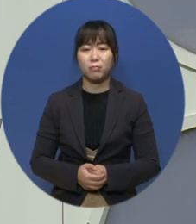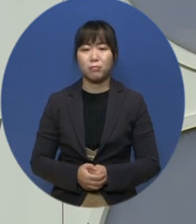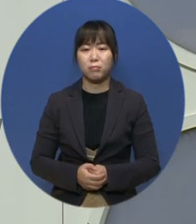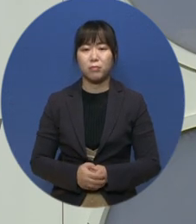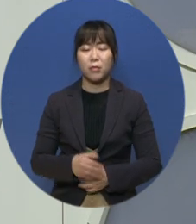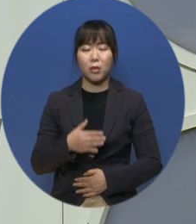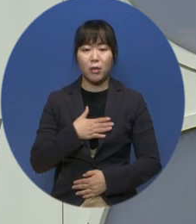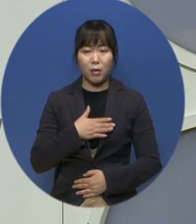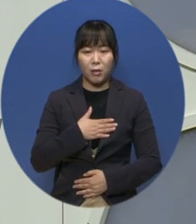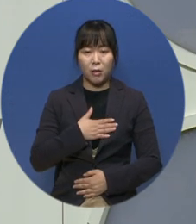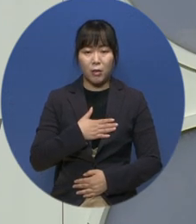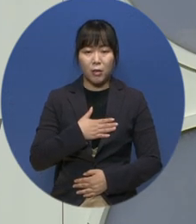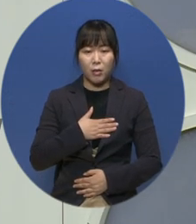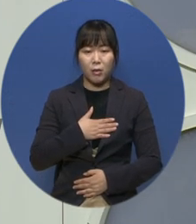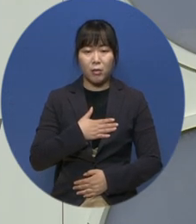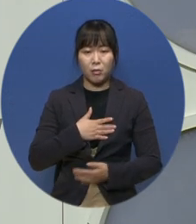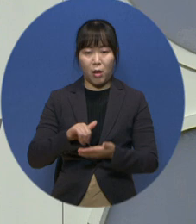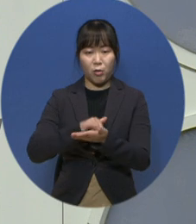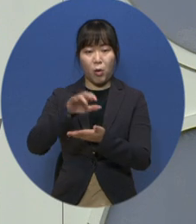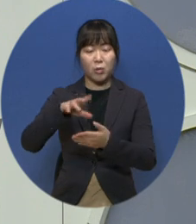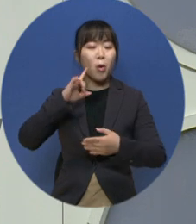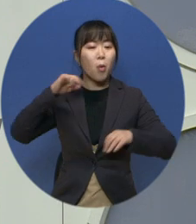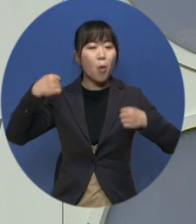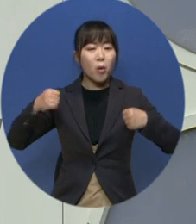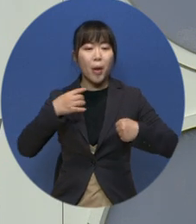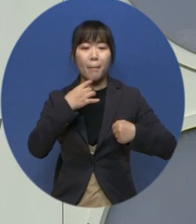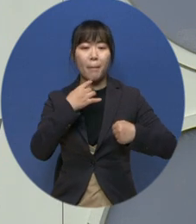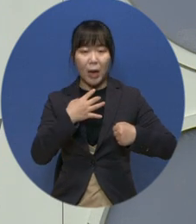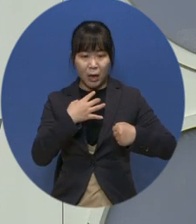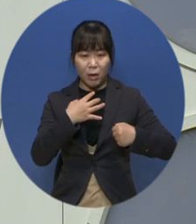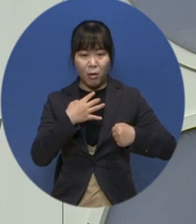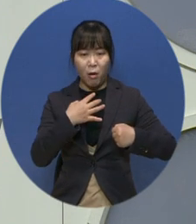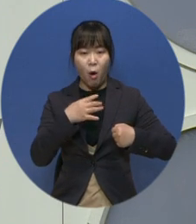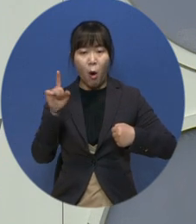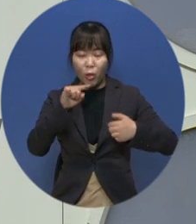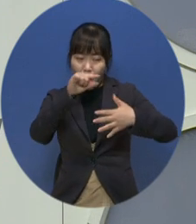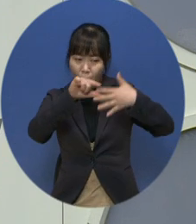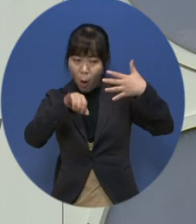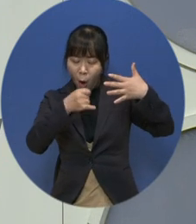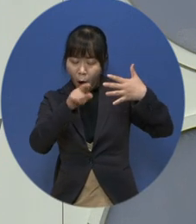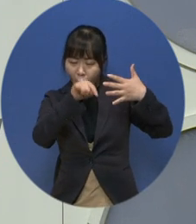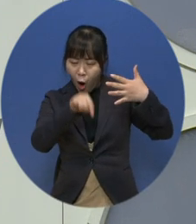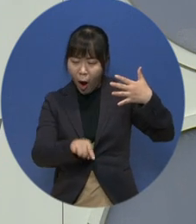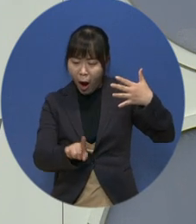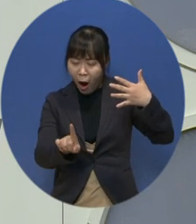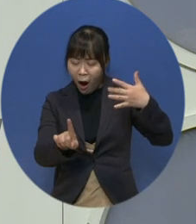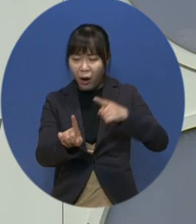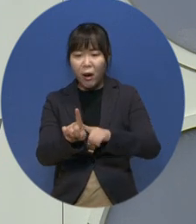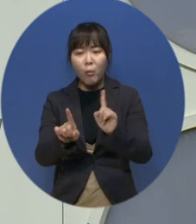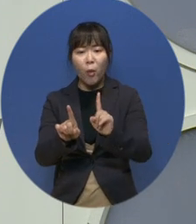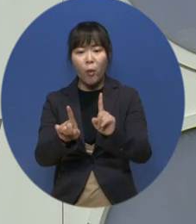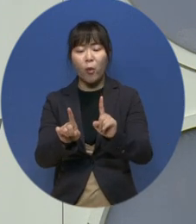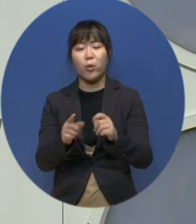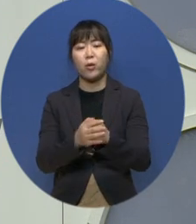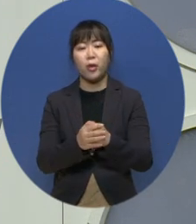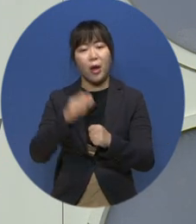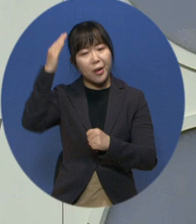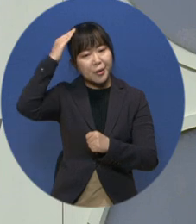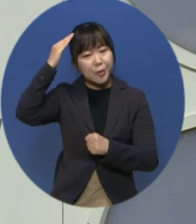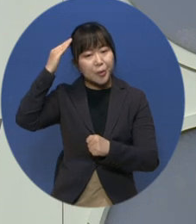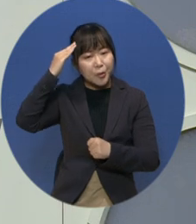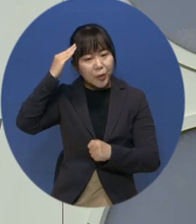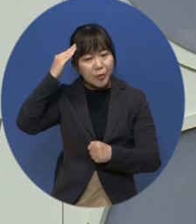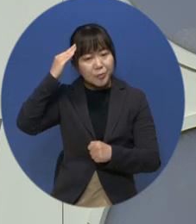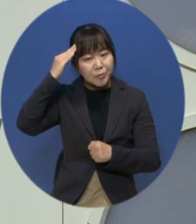제가 이게 뉴욕에서 공연하는 것만 해도 사실은 이게 어떤 프로젝트의 일환이냐면 Korean